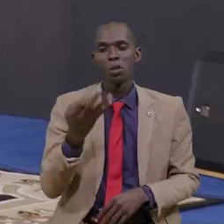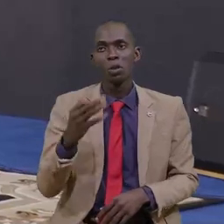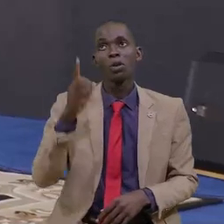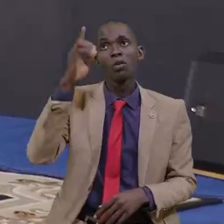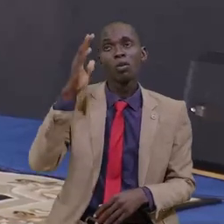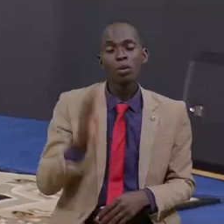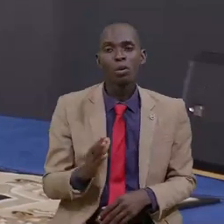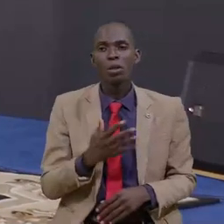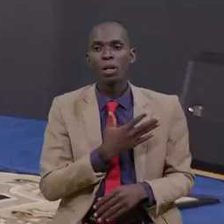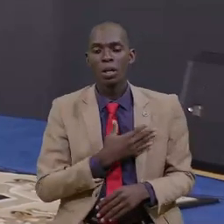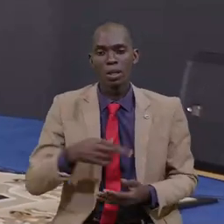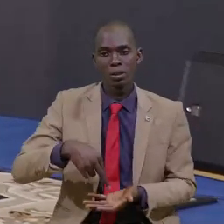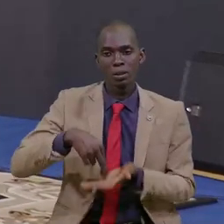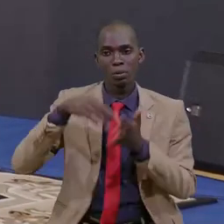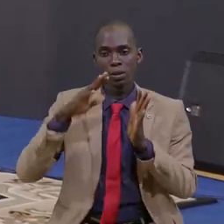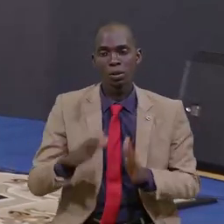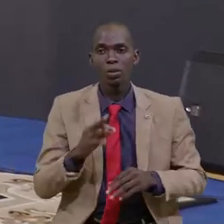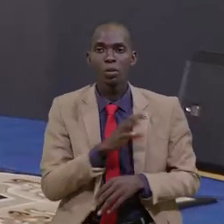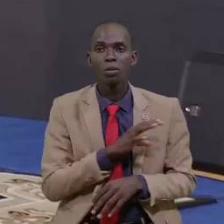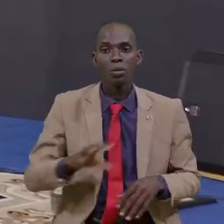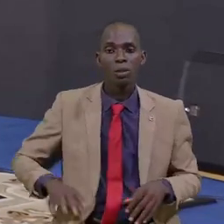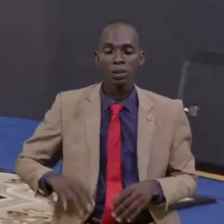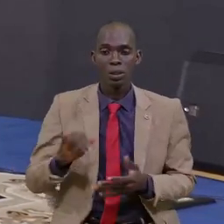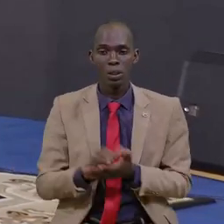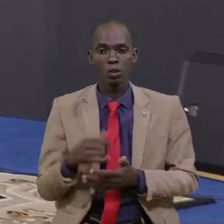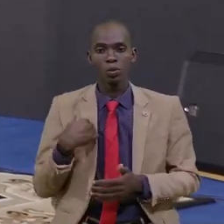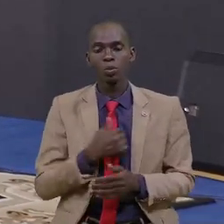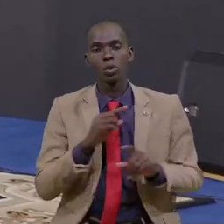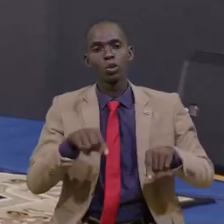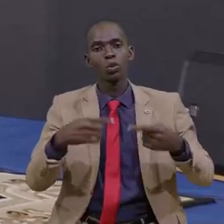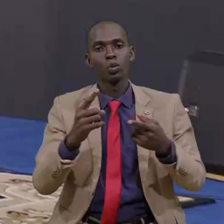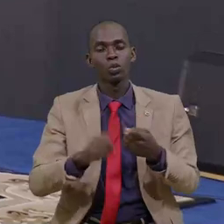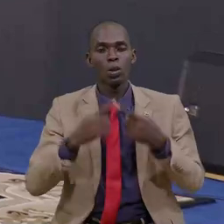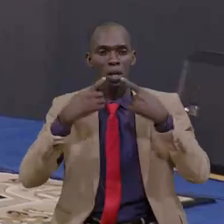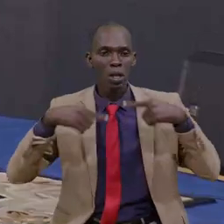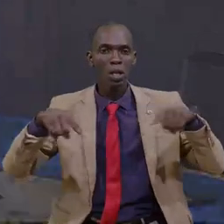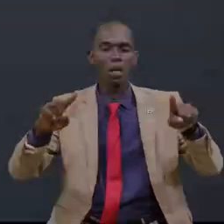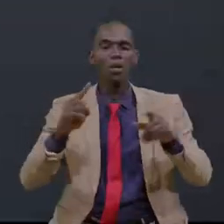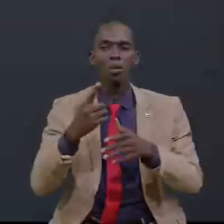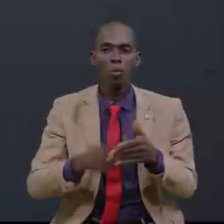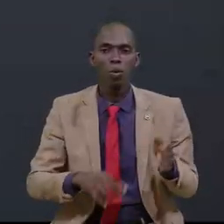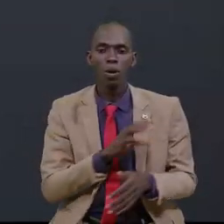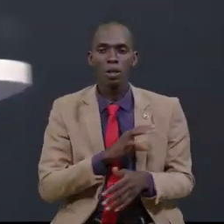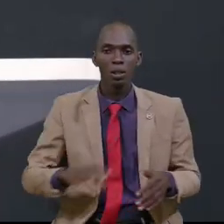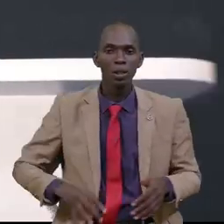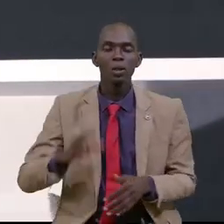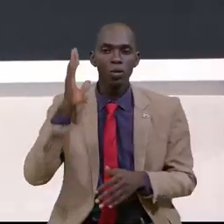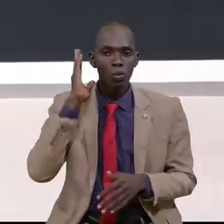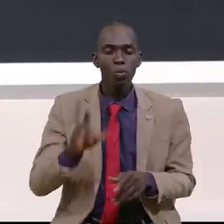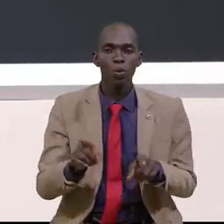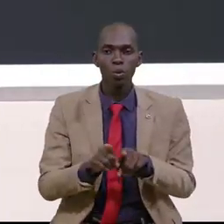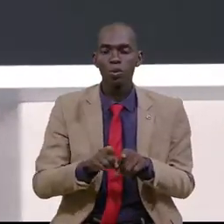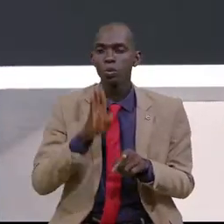Dieu, ambassadeurs en Christ. Pour que nous puissions aller proclamer ce que Christ allait